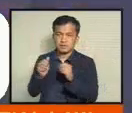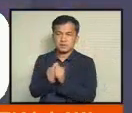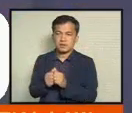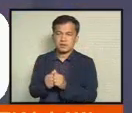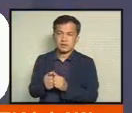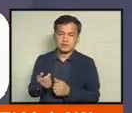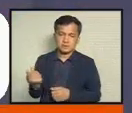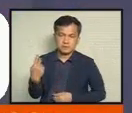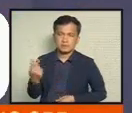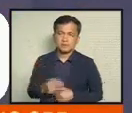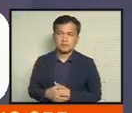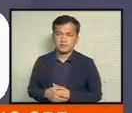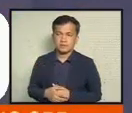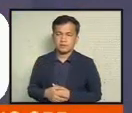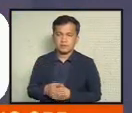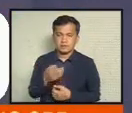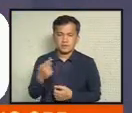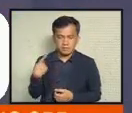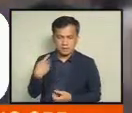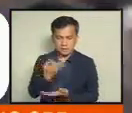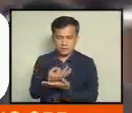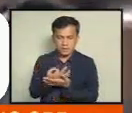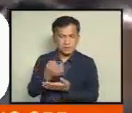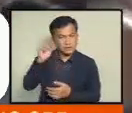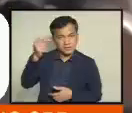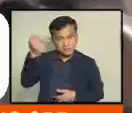tayo. May pera ang gobyerno.